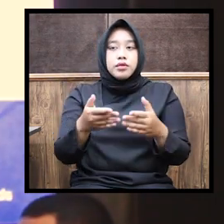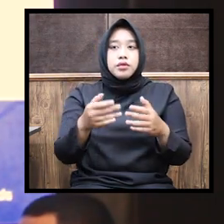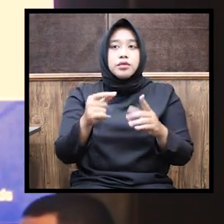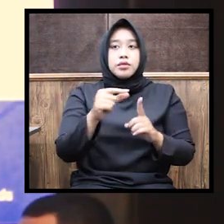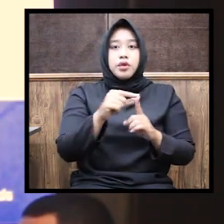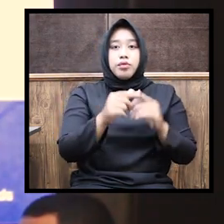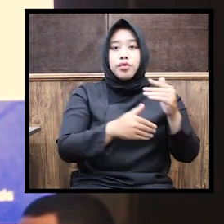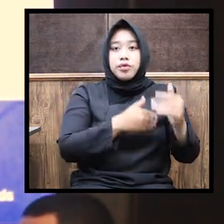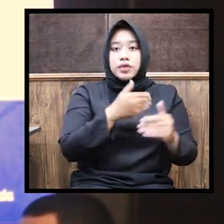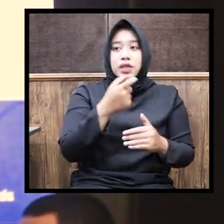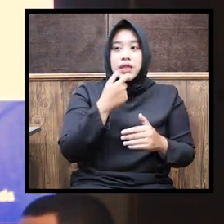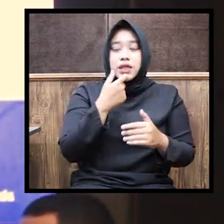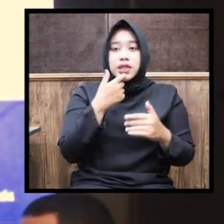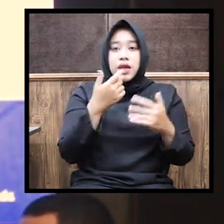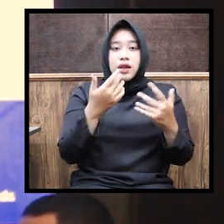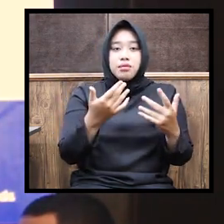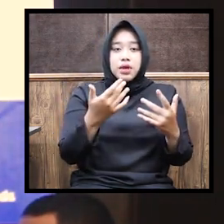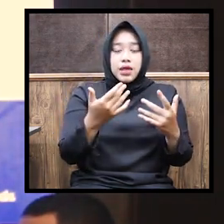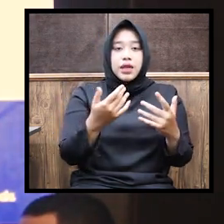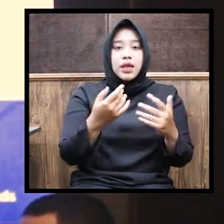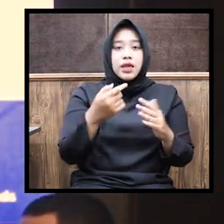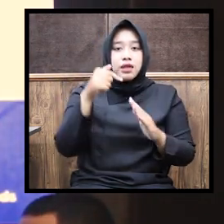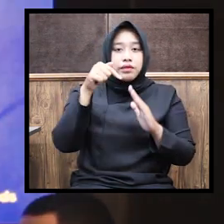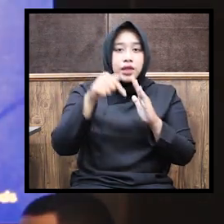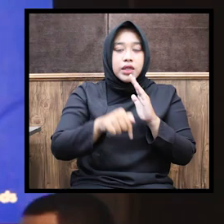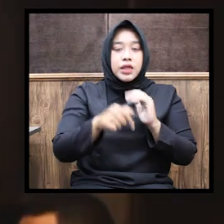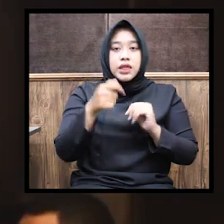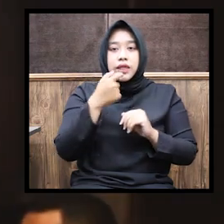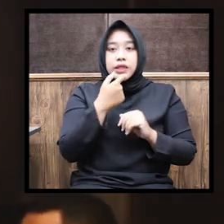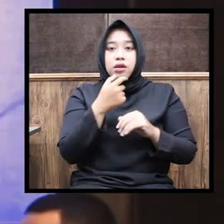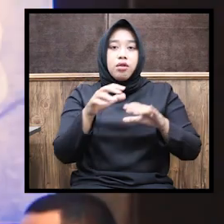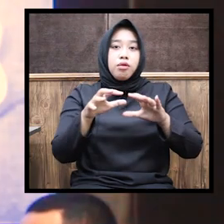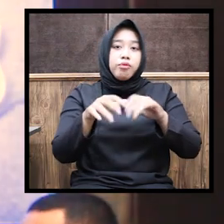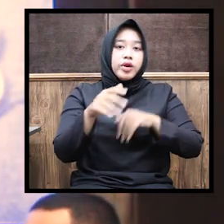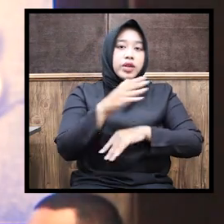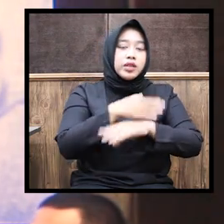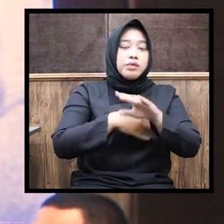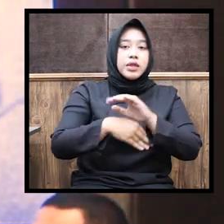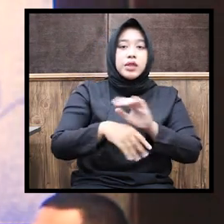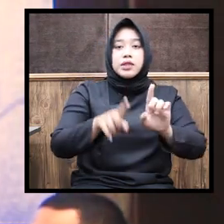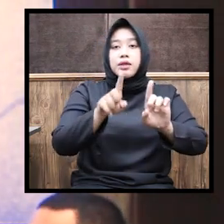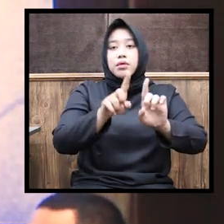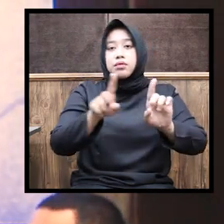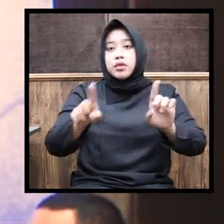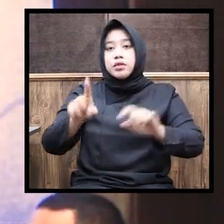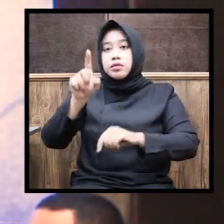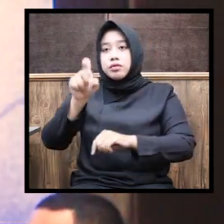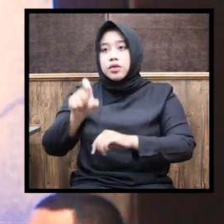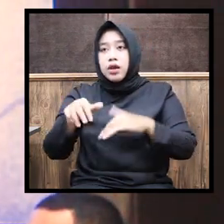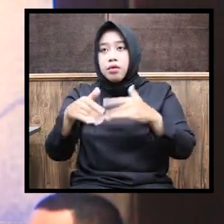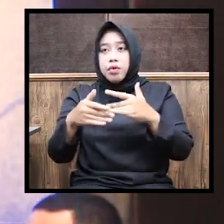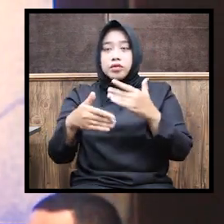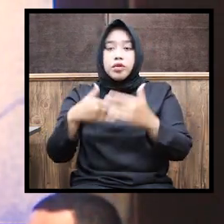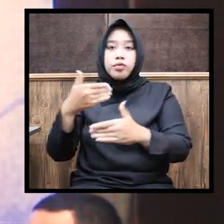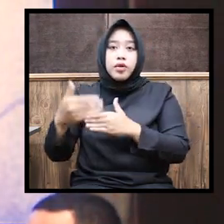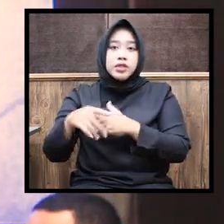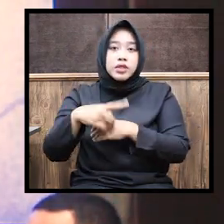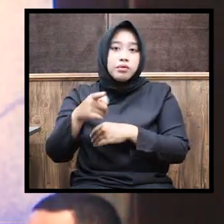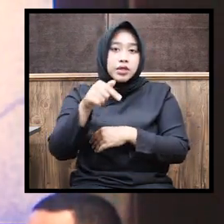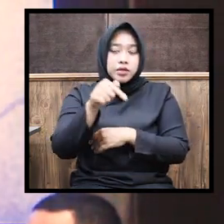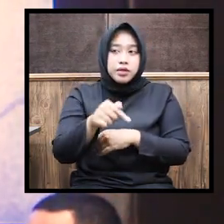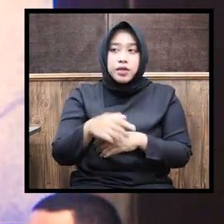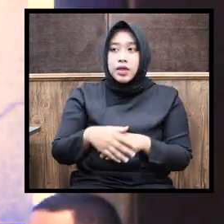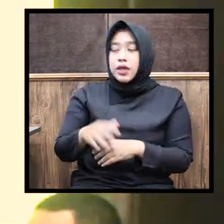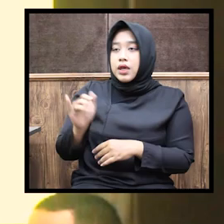itu bagaimana kemudian mengidentifikasi di dan kebutuhannya gitu He iya Apakah sudah sampai ke ranah itu betul